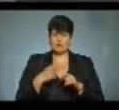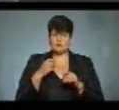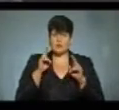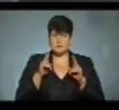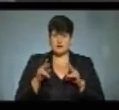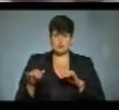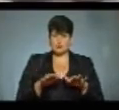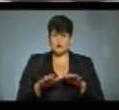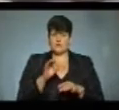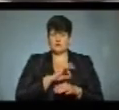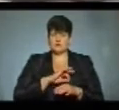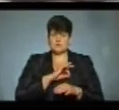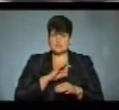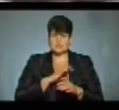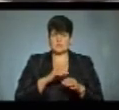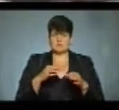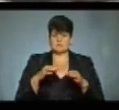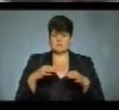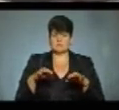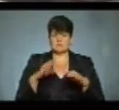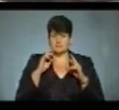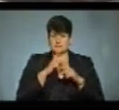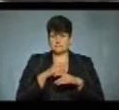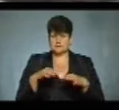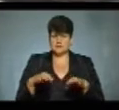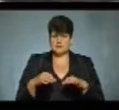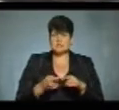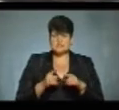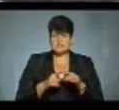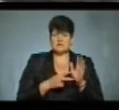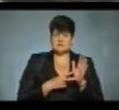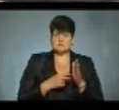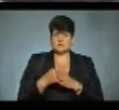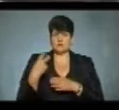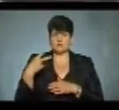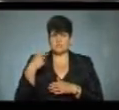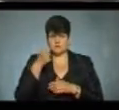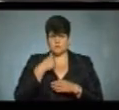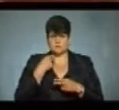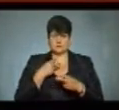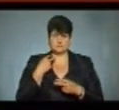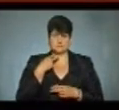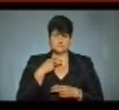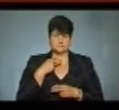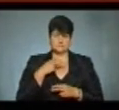руху або експлуатації залізничного транспорту. За це передбачено від 7 до 20 років ув'язнення.